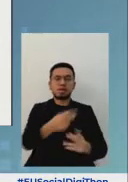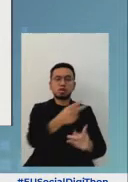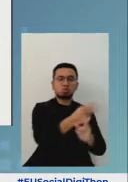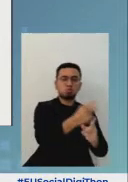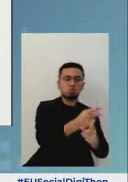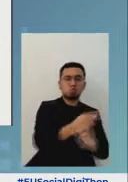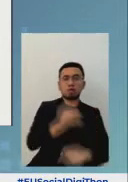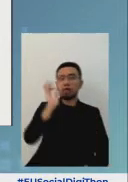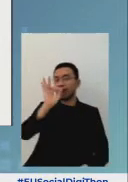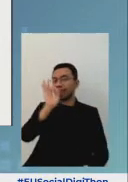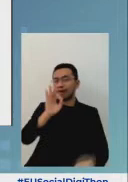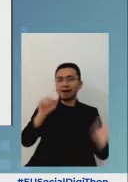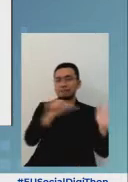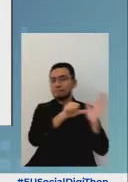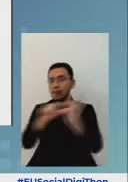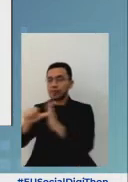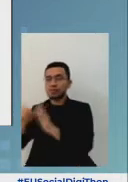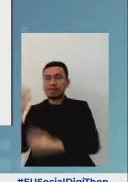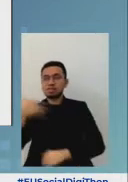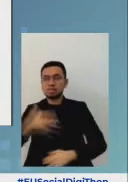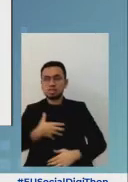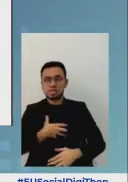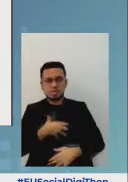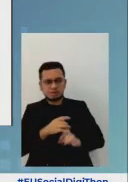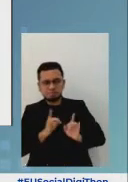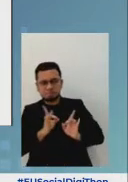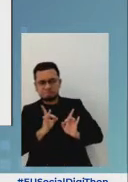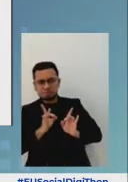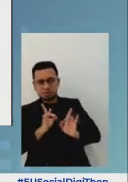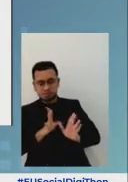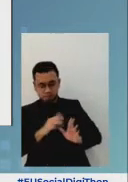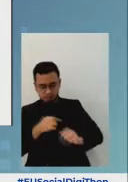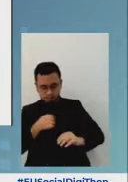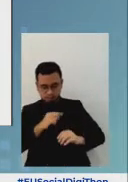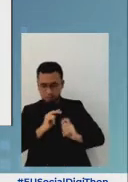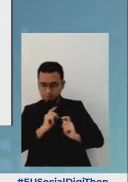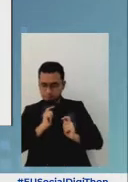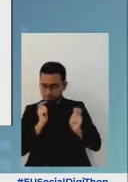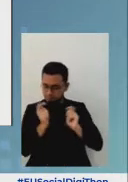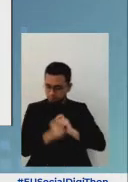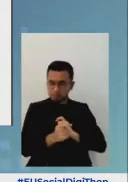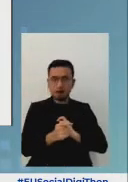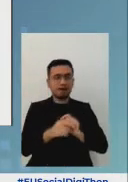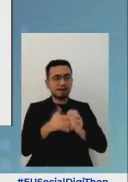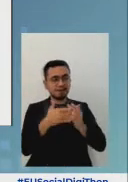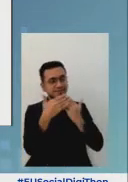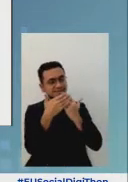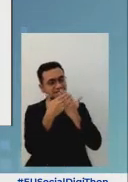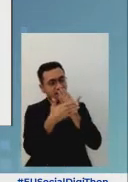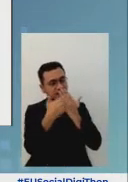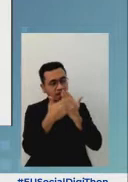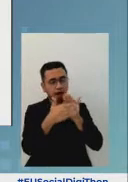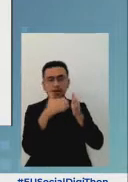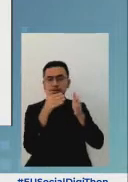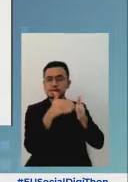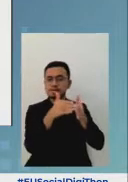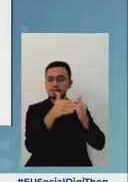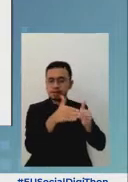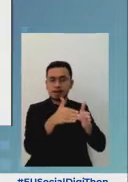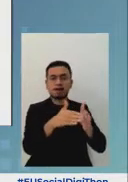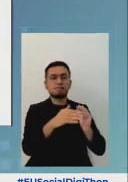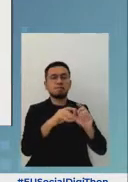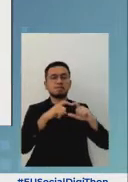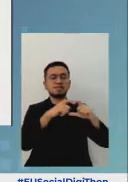Allah kebencian tadi berganti dengan empati dan cinta kepada si pembuli itu, maka dunia ini akan damai, karena semuanya